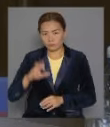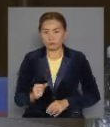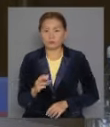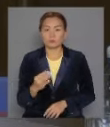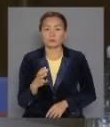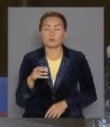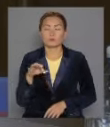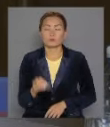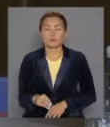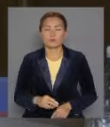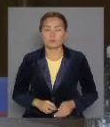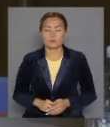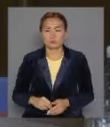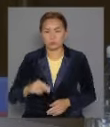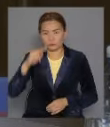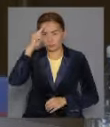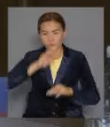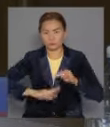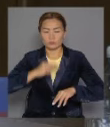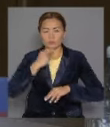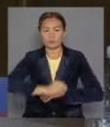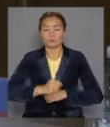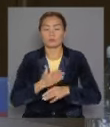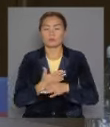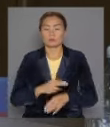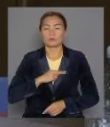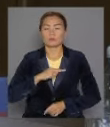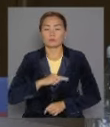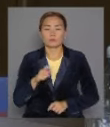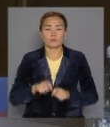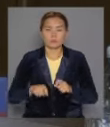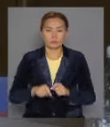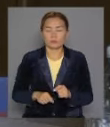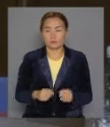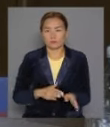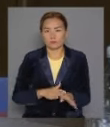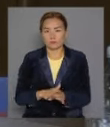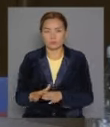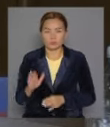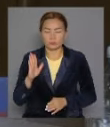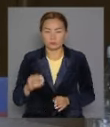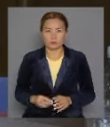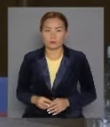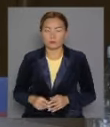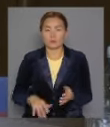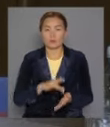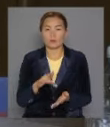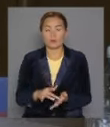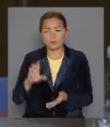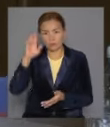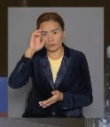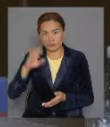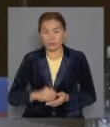аттестаттау, білім беру саласындағы сапа көрсеткіштерін бақылауды жүзеге асыратын орталық